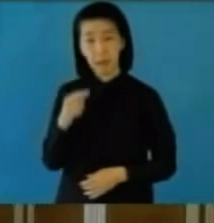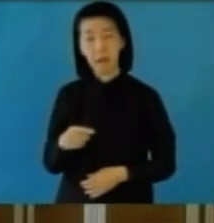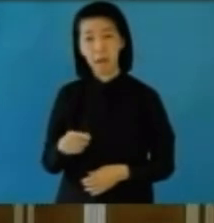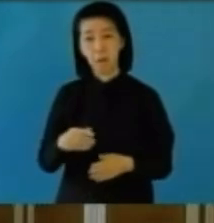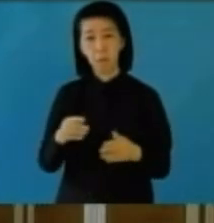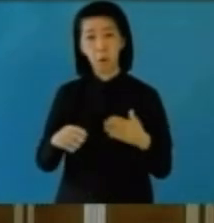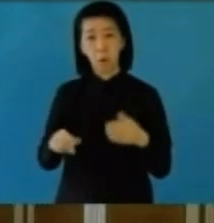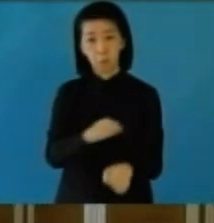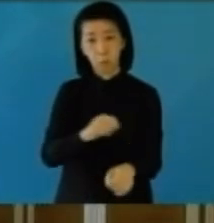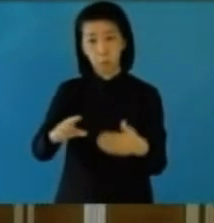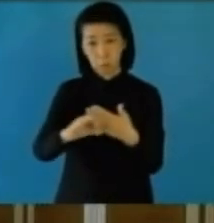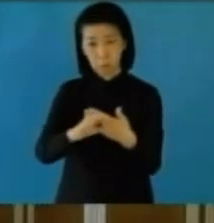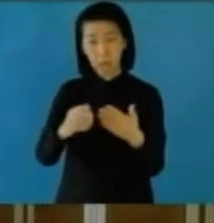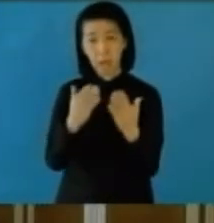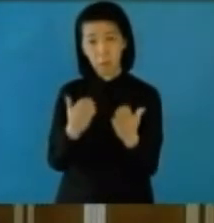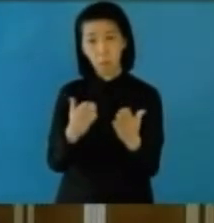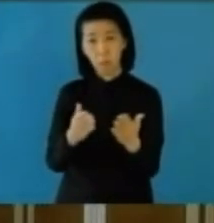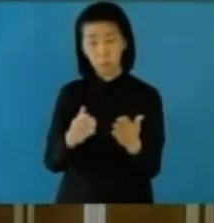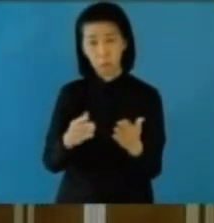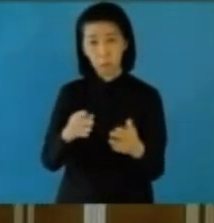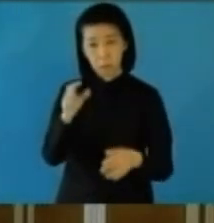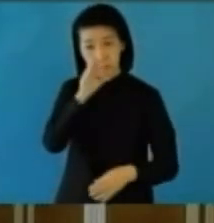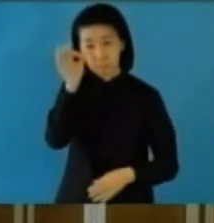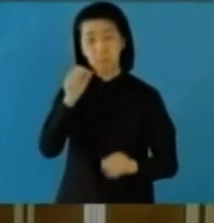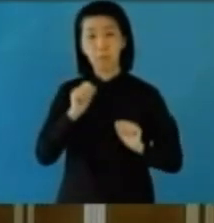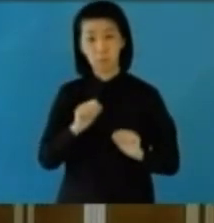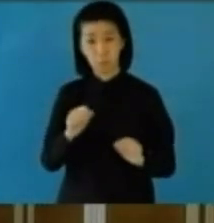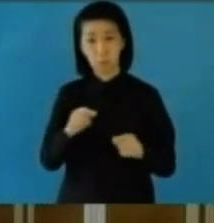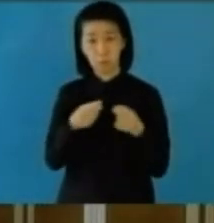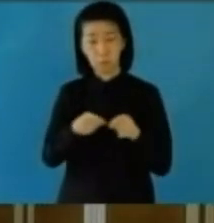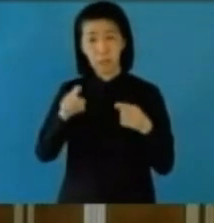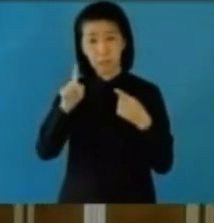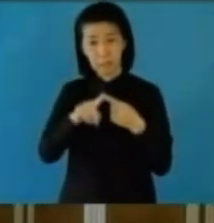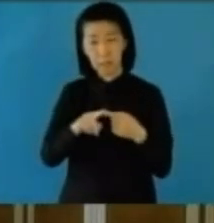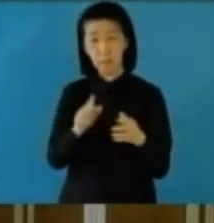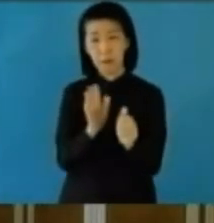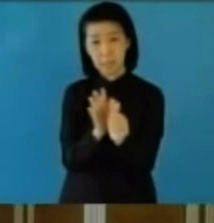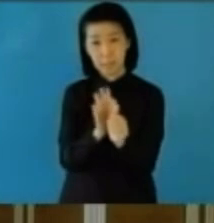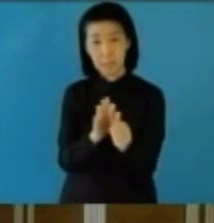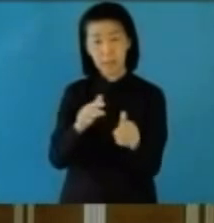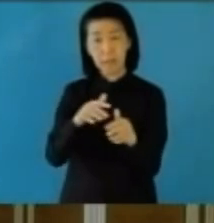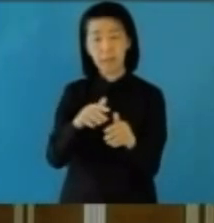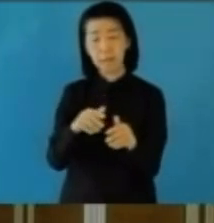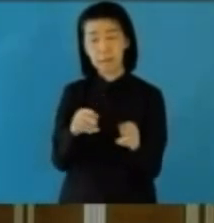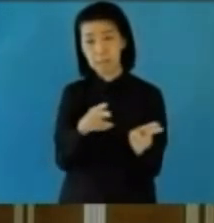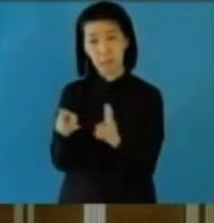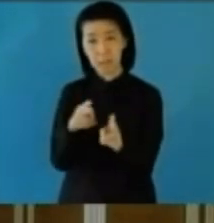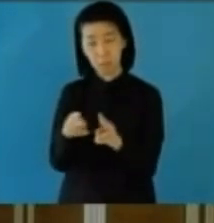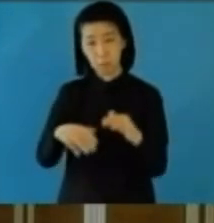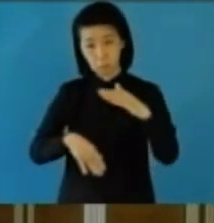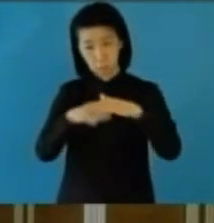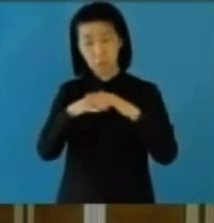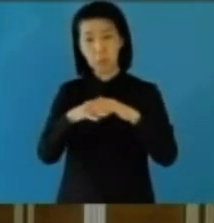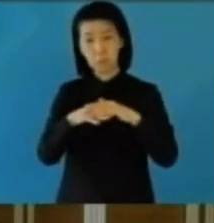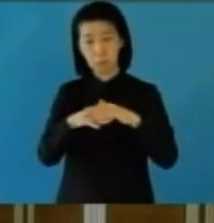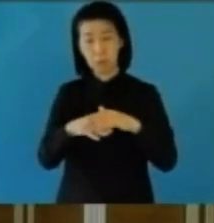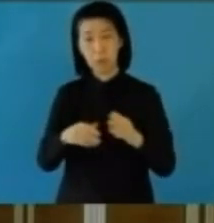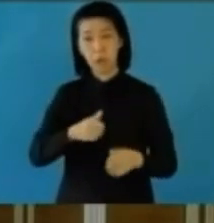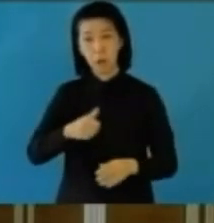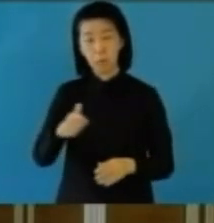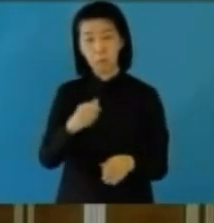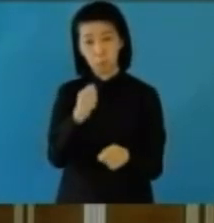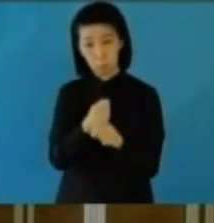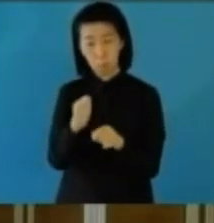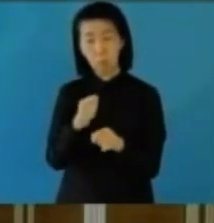視察を行うこととしました。具体的には、支援体制が充実し、不登校特例校の先駆けと